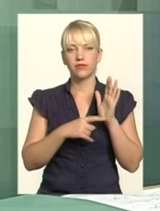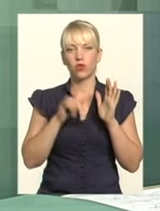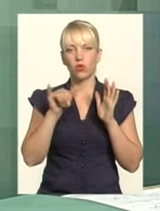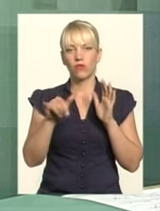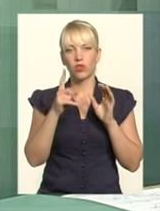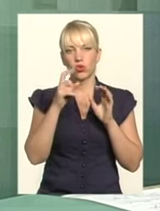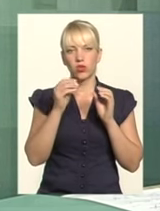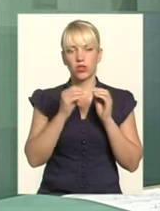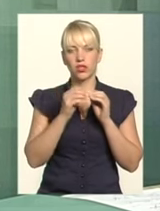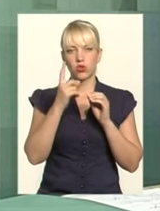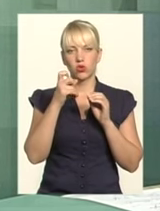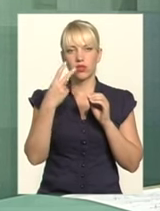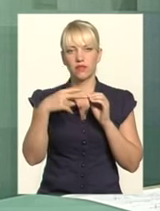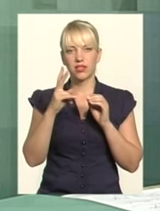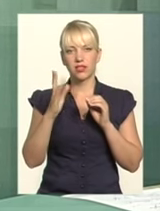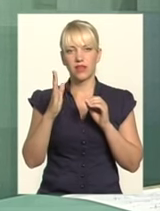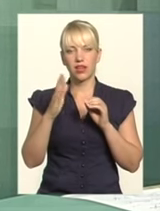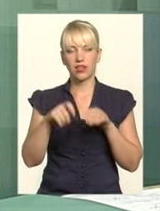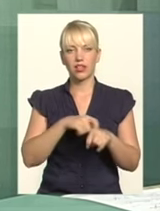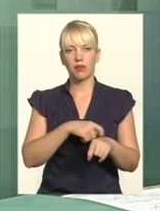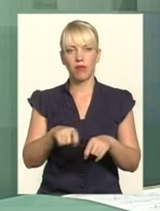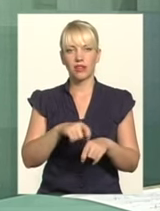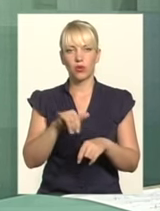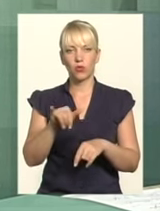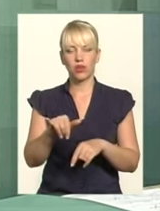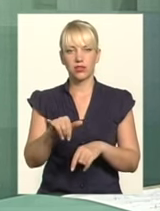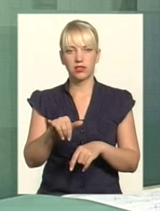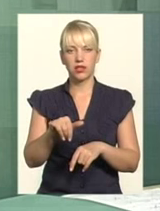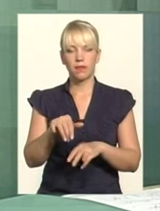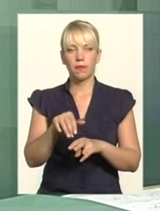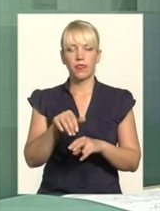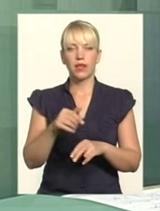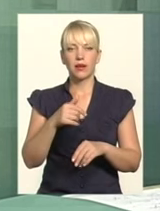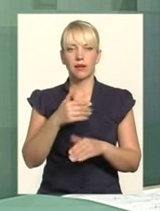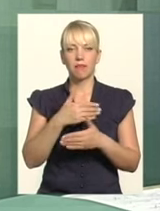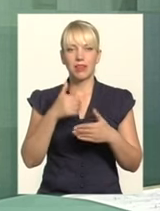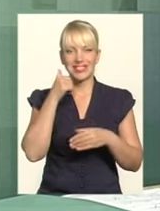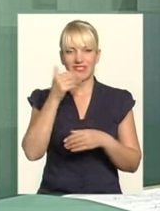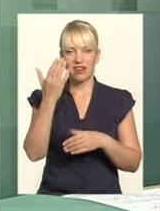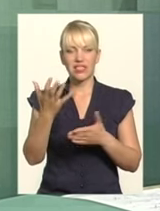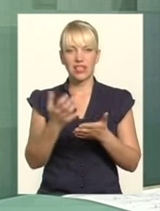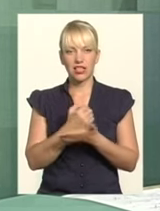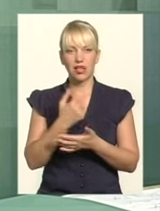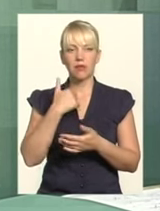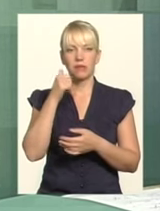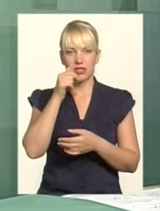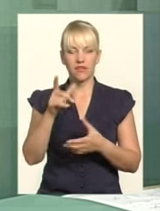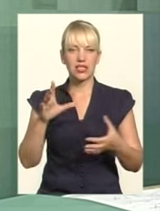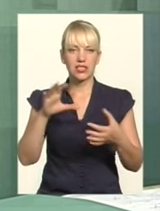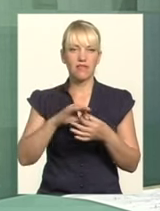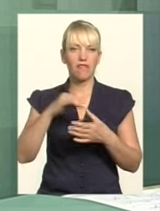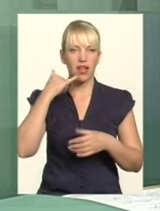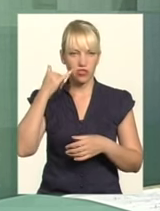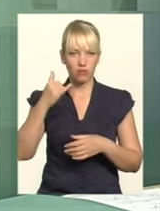110 квадратних метрів. 120. Да? 120 квадратних метрів. Ми завтра вас знайдемо і ми завтра з вами зв'яжемося.